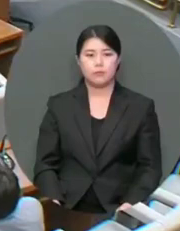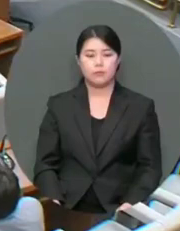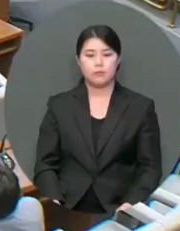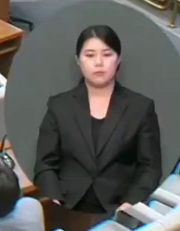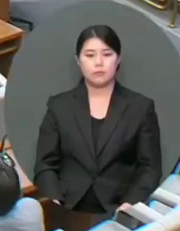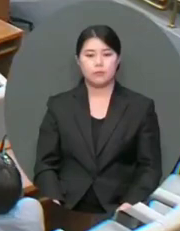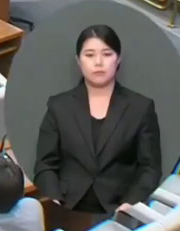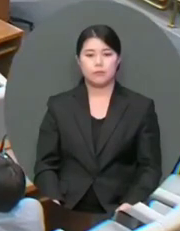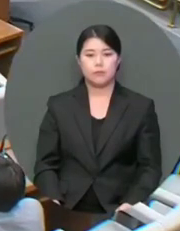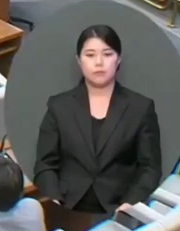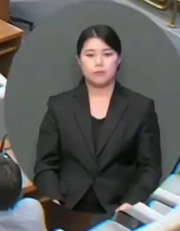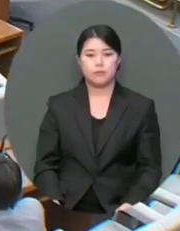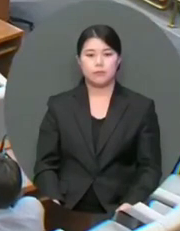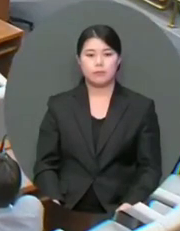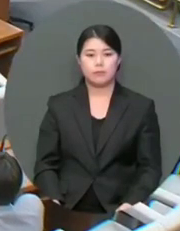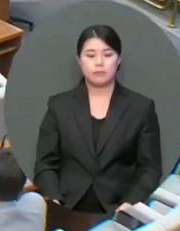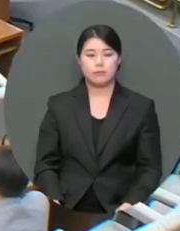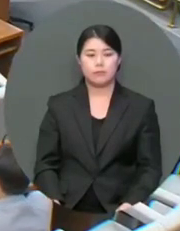먼저